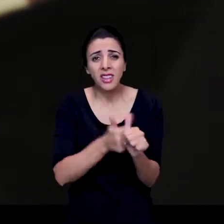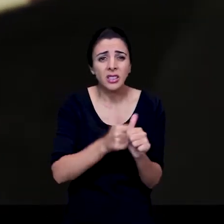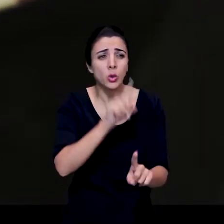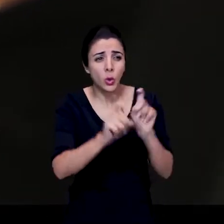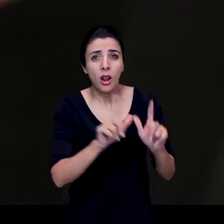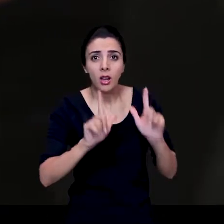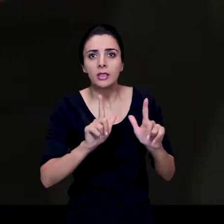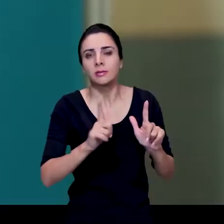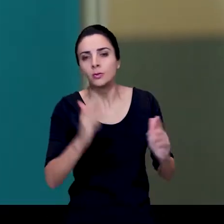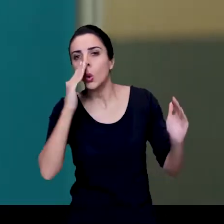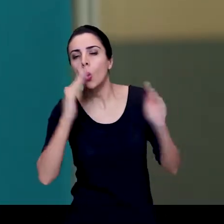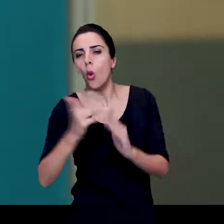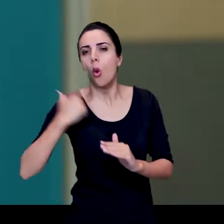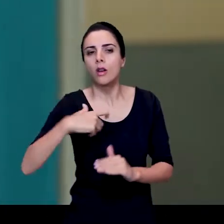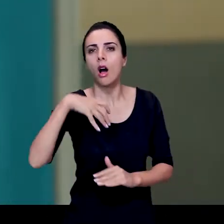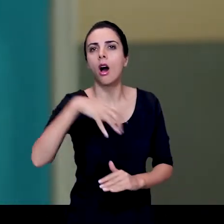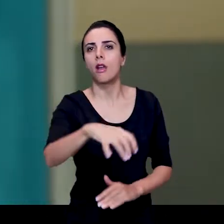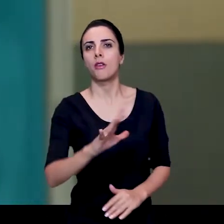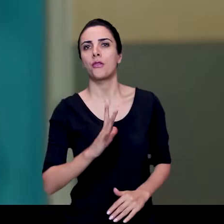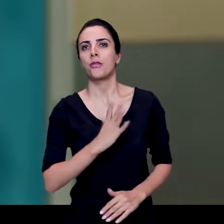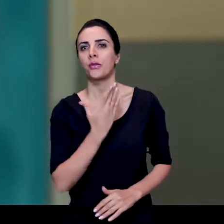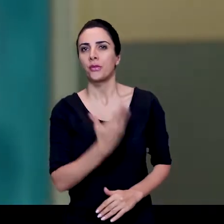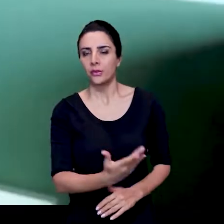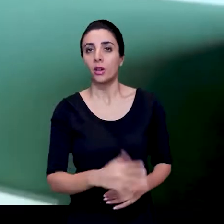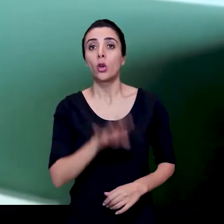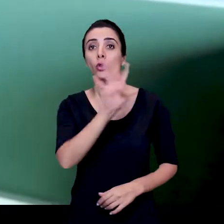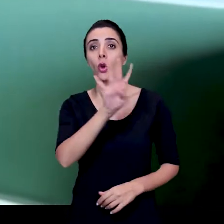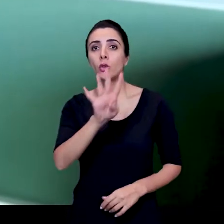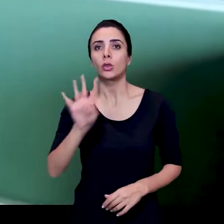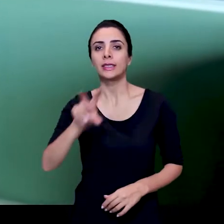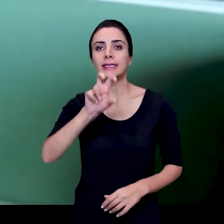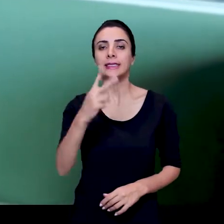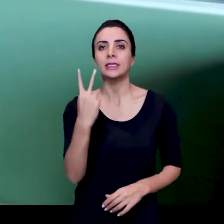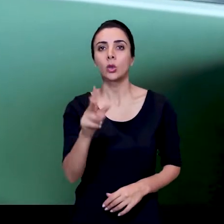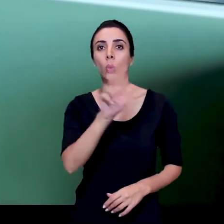hizmeti alabilmeleri için profesyonel gişeler oluşturuldu.